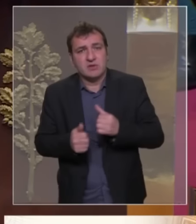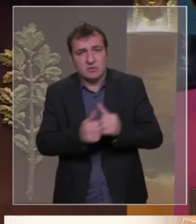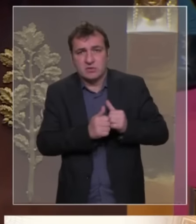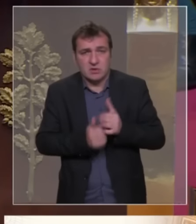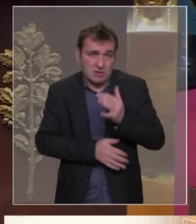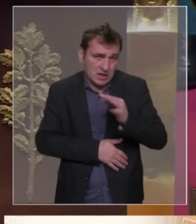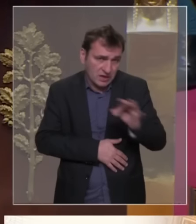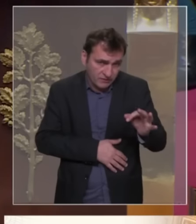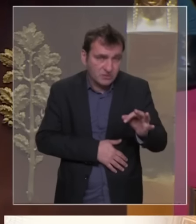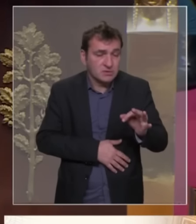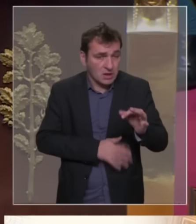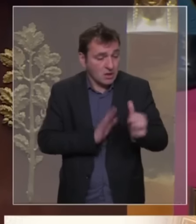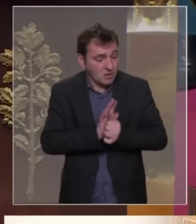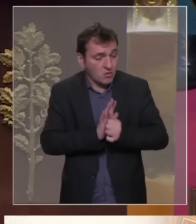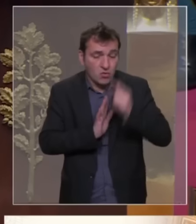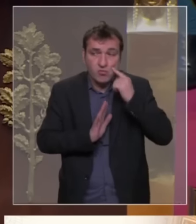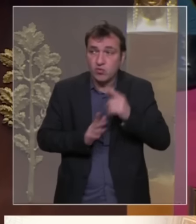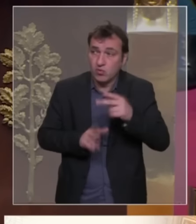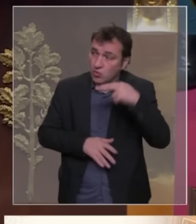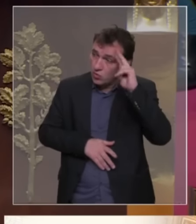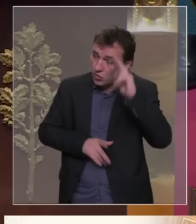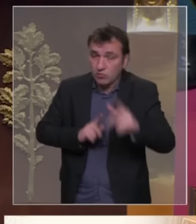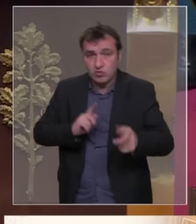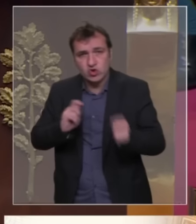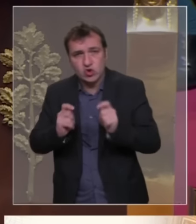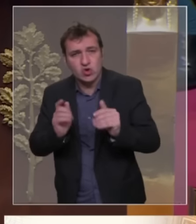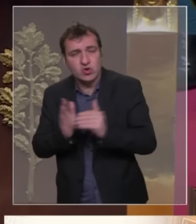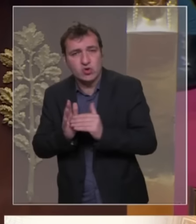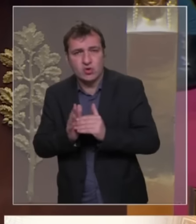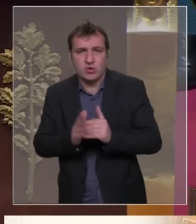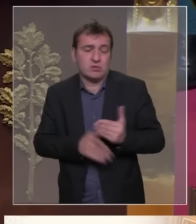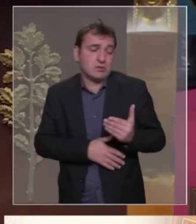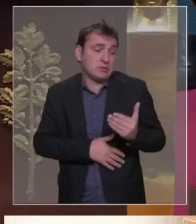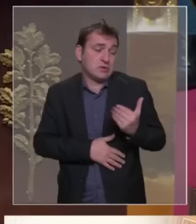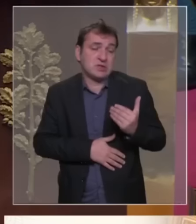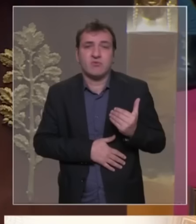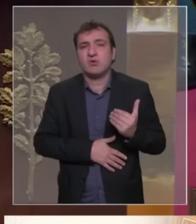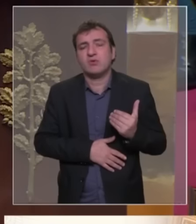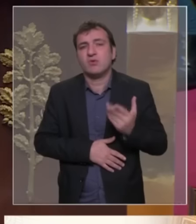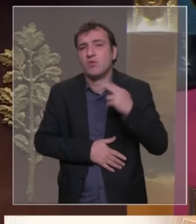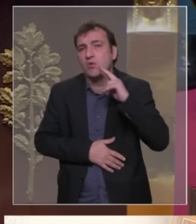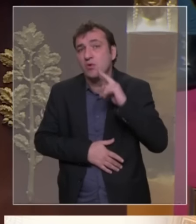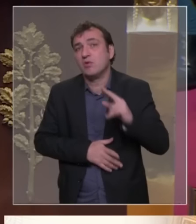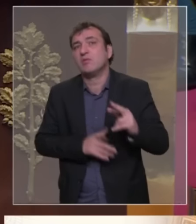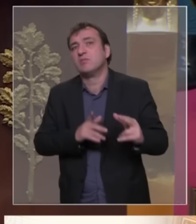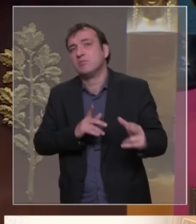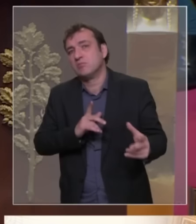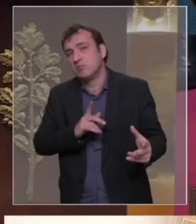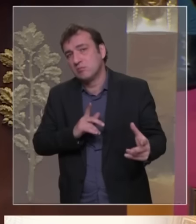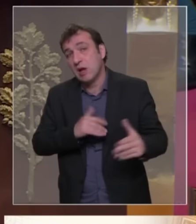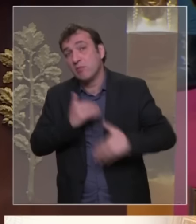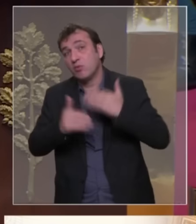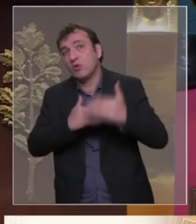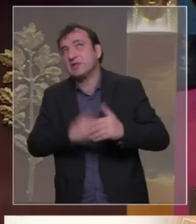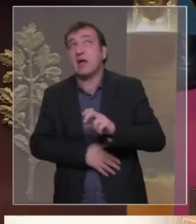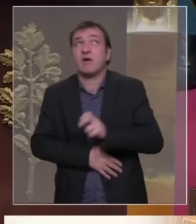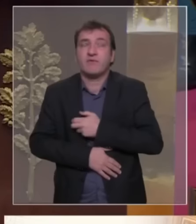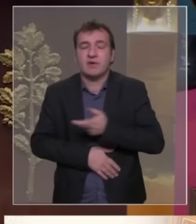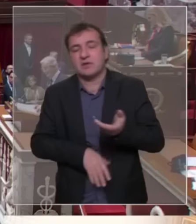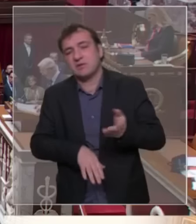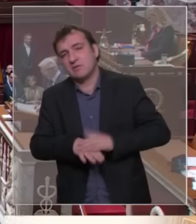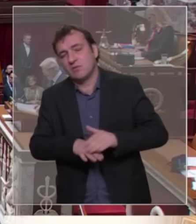l'Europe. Ces dernières années, l'Union européenne a progressé, enfin, sur une politique industrielle, ce n'est plus un gros mot, sur